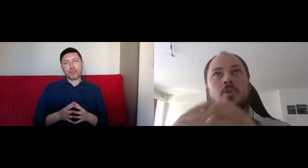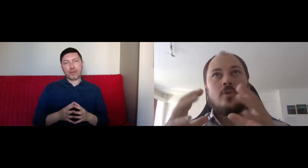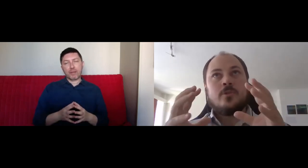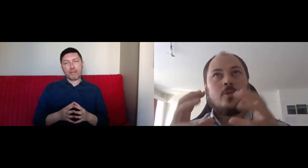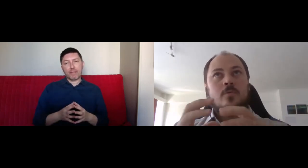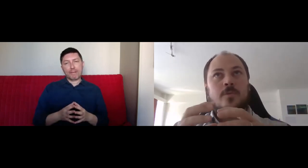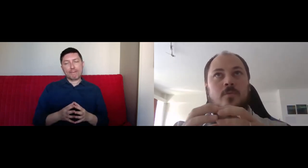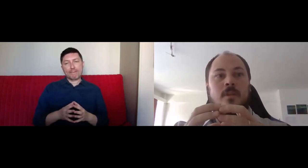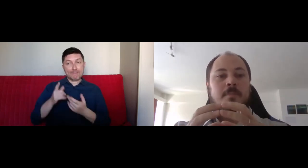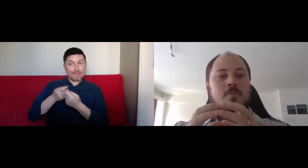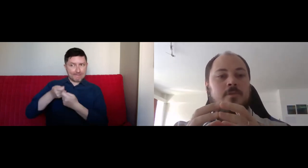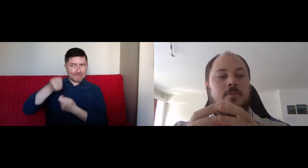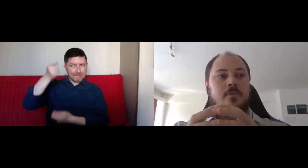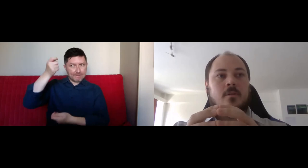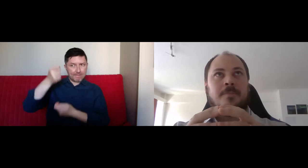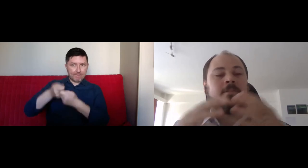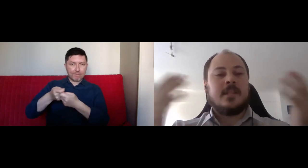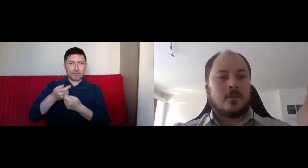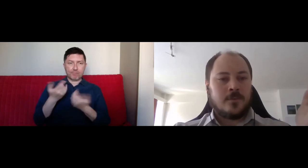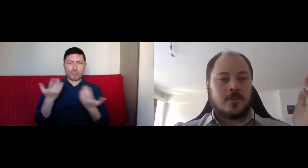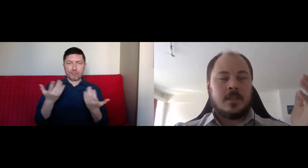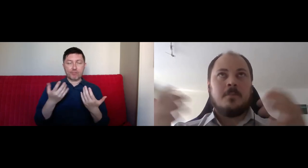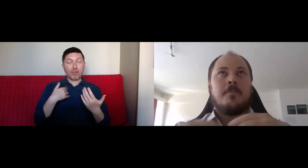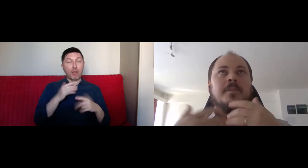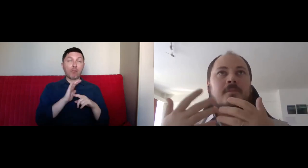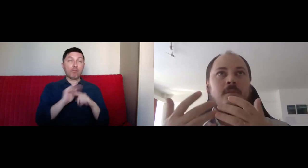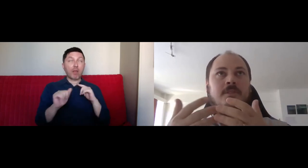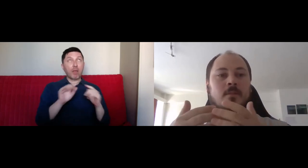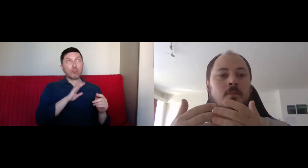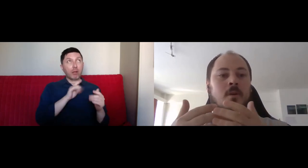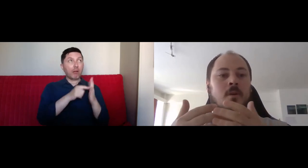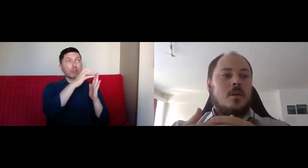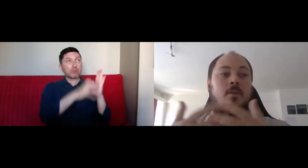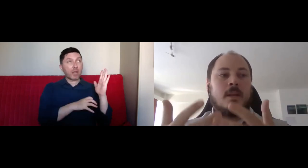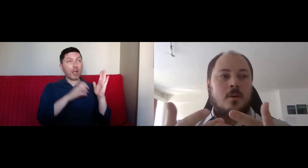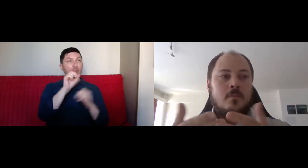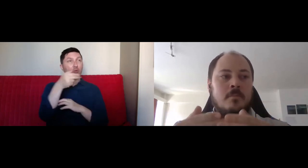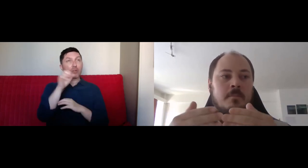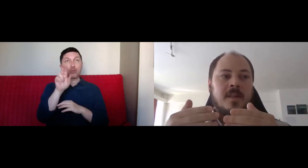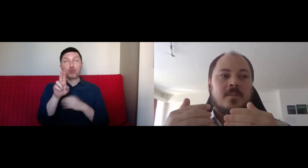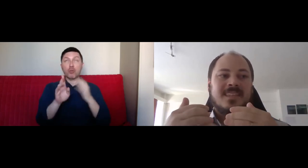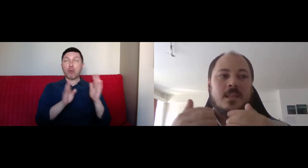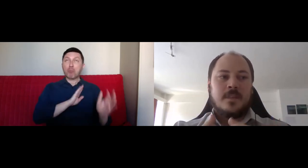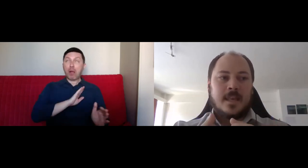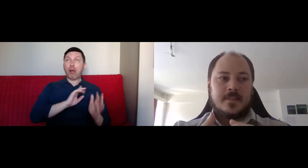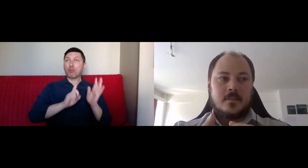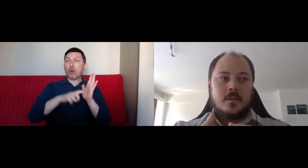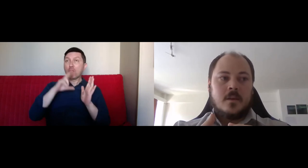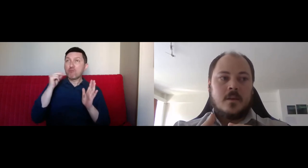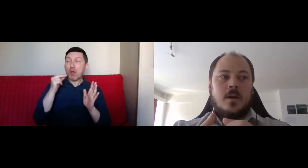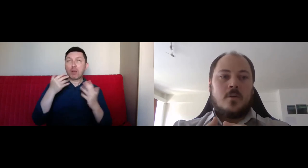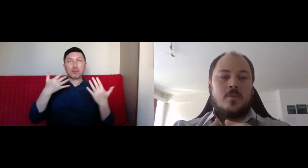mesure que ce que nous faisons n'est pas juste parce que c'est la Convention qui le dit, parce que c'est les droits de l'homme, mais parce que c'est